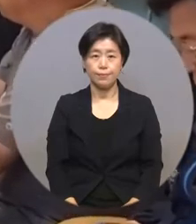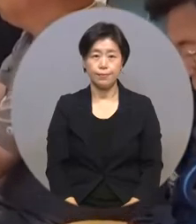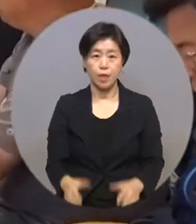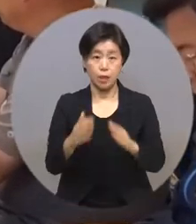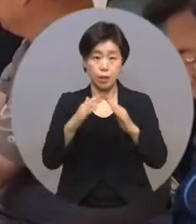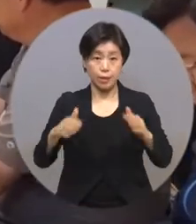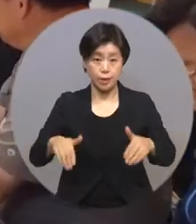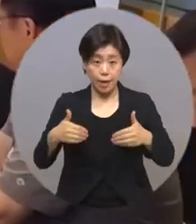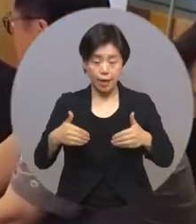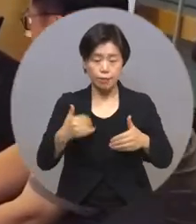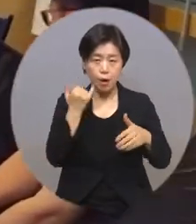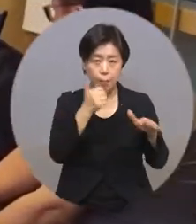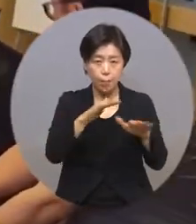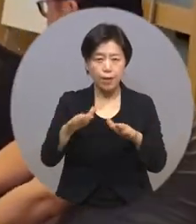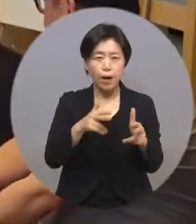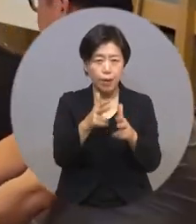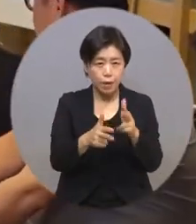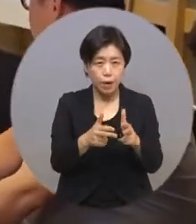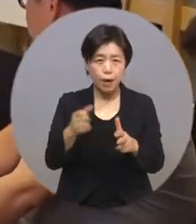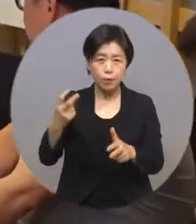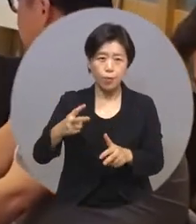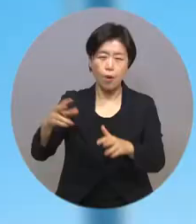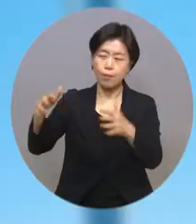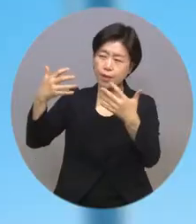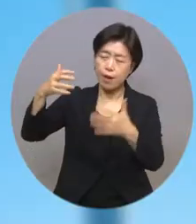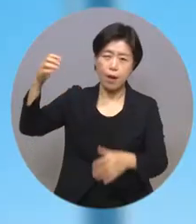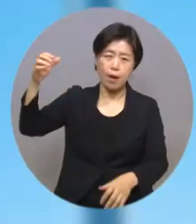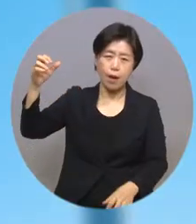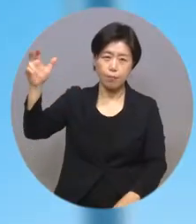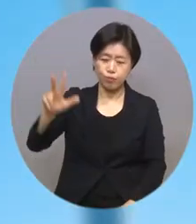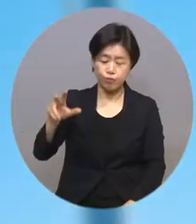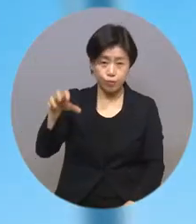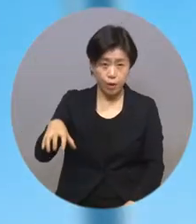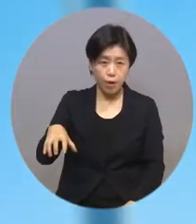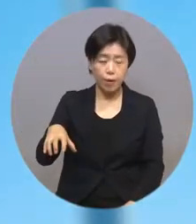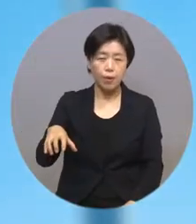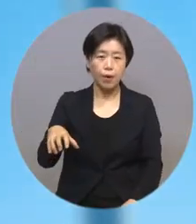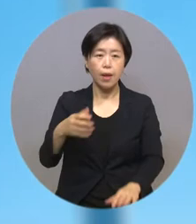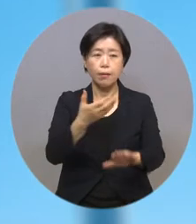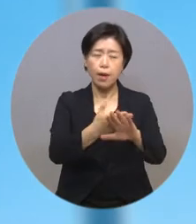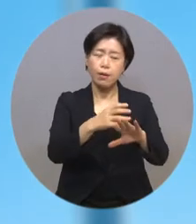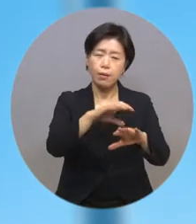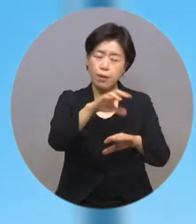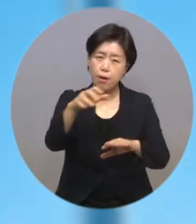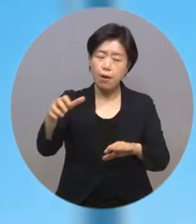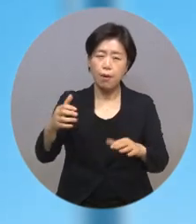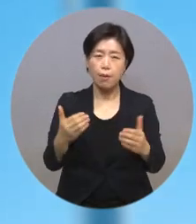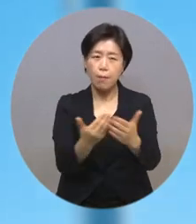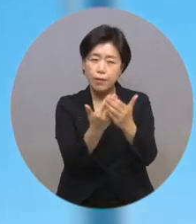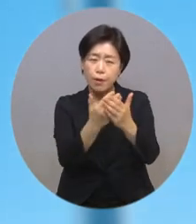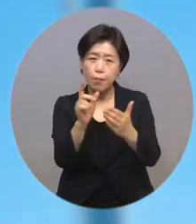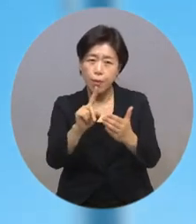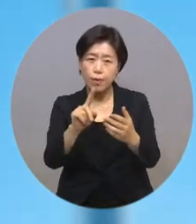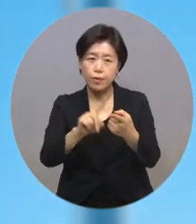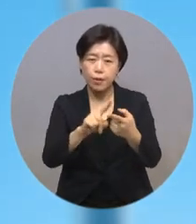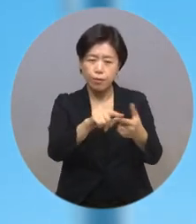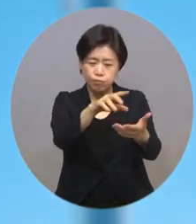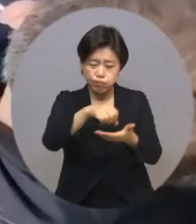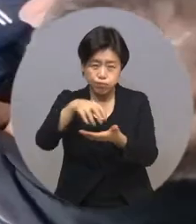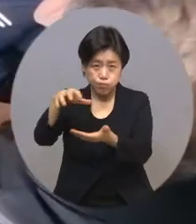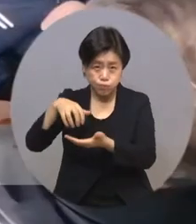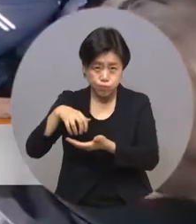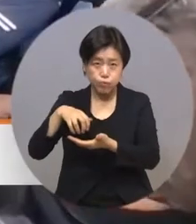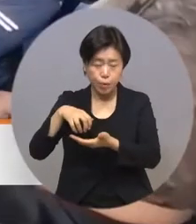전남도가 수산업과 해상풍력 발전이 공존하는 해외 선진지 사례를 거울삼아 전남형 공존 모델 마련에